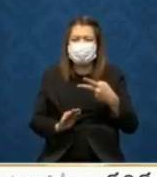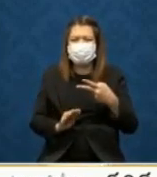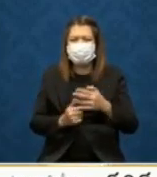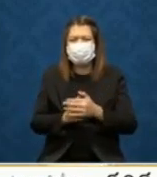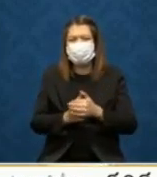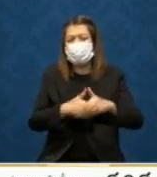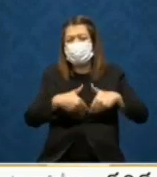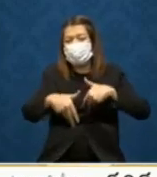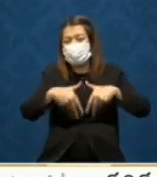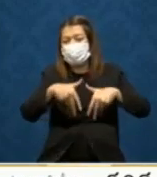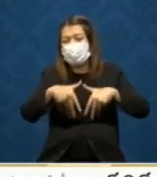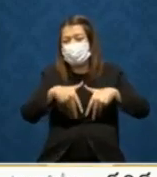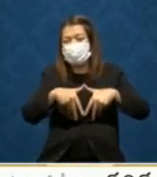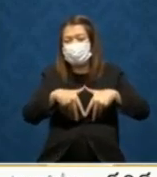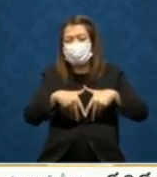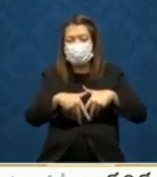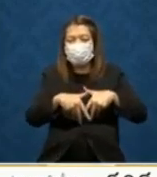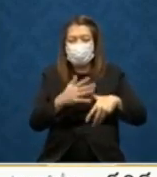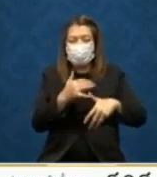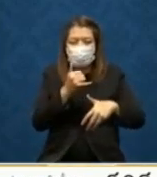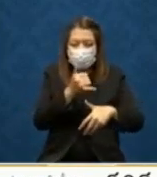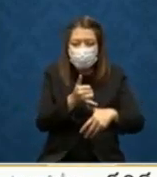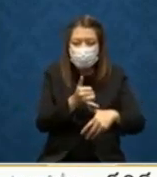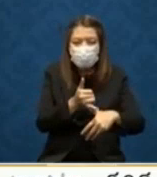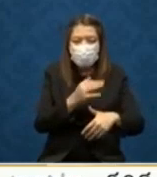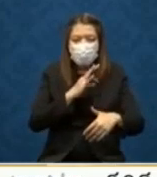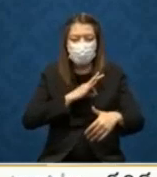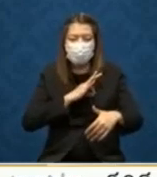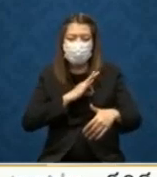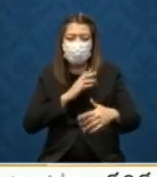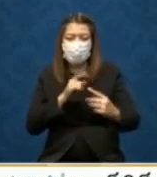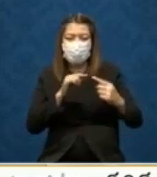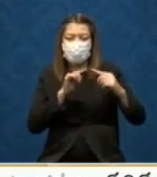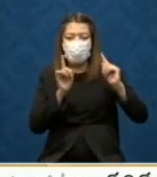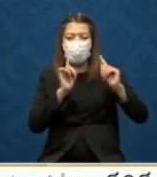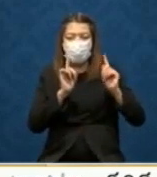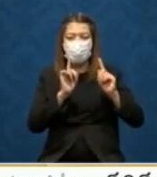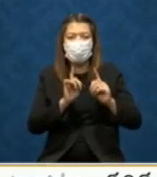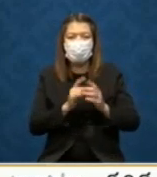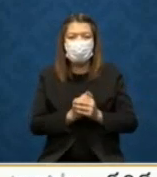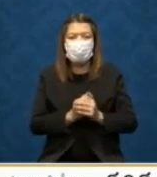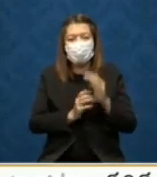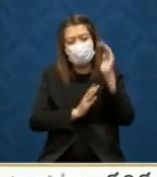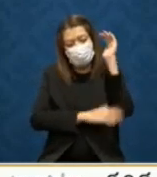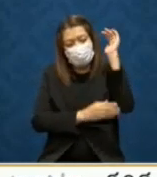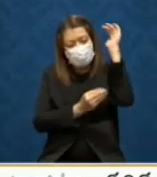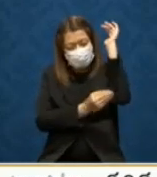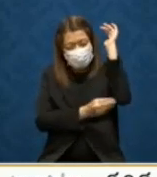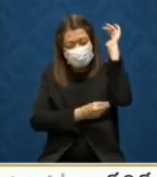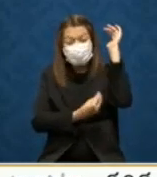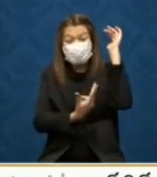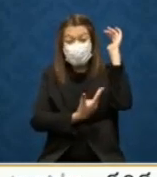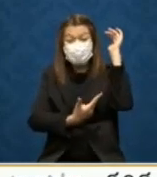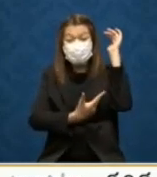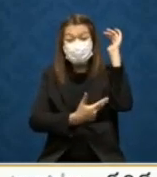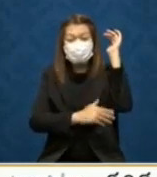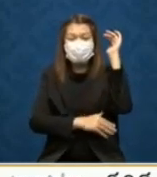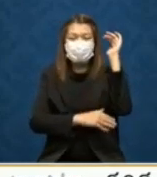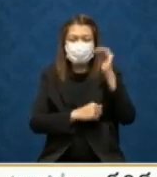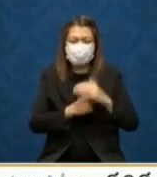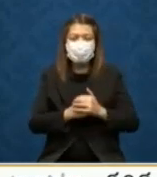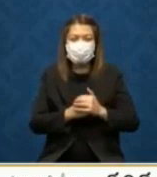ที่เราเราได้รับการปฏิบัติที่ไม่เหมือนกันวันนี้ในพื้นที่ผมผมขอเน้นใน 3จังหวัดชายแดนภาคใต้นะครับ